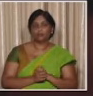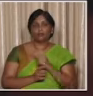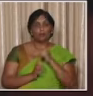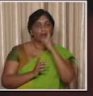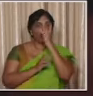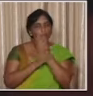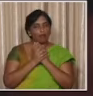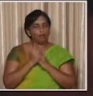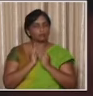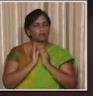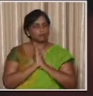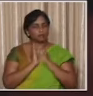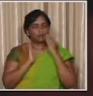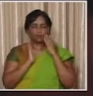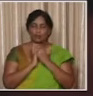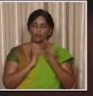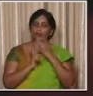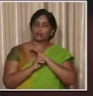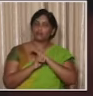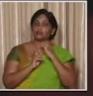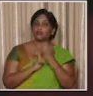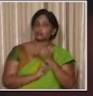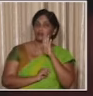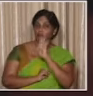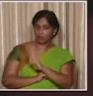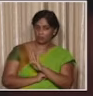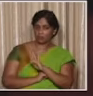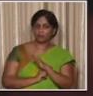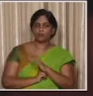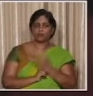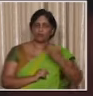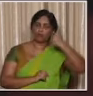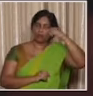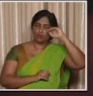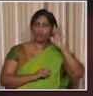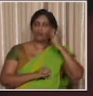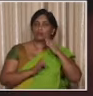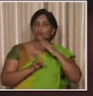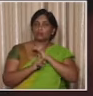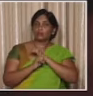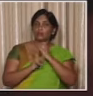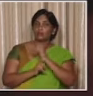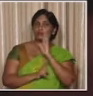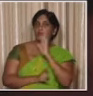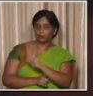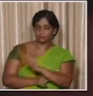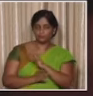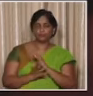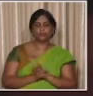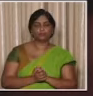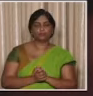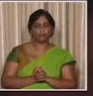ආගම ධර්මයේ වේවා මේ සංස්කෘතියට අයිති වෙන්නේ. පුරාවස්තු වේවා මේ සංස්කෘතියට අයිති වෙන්නේ.